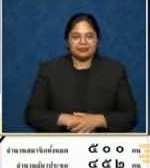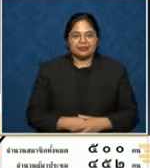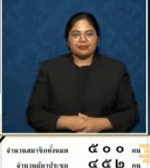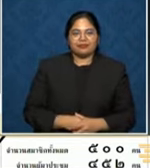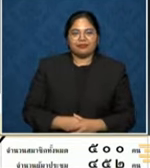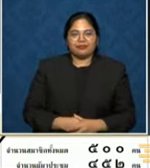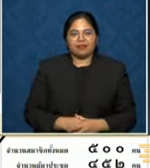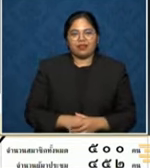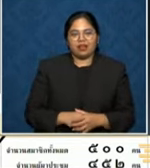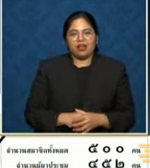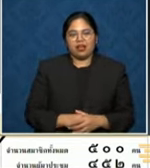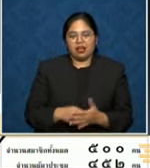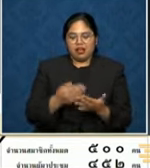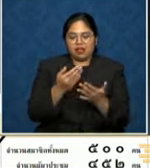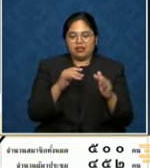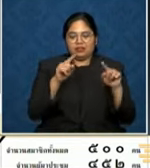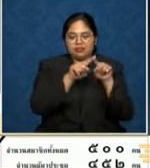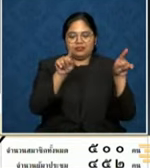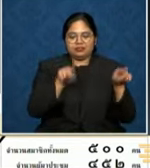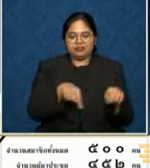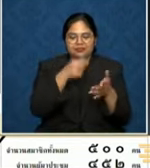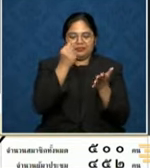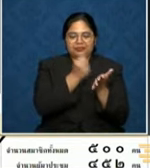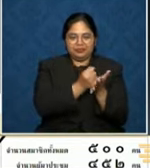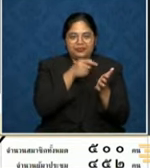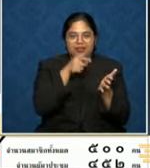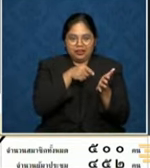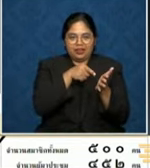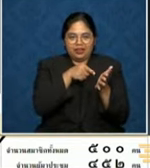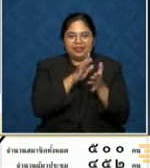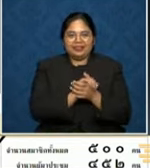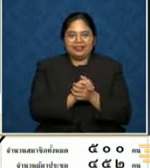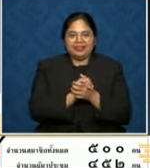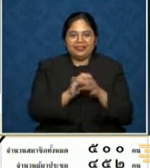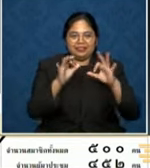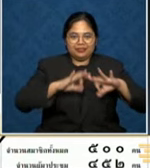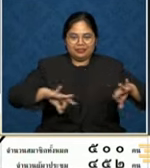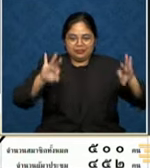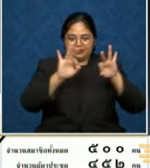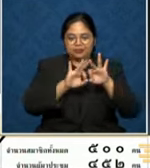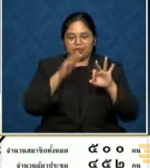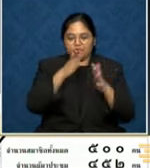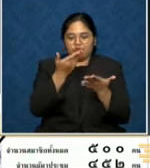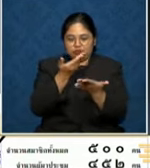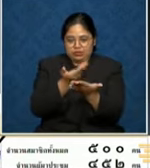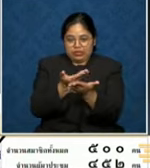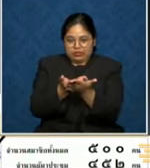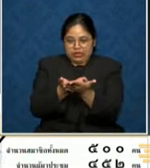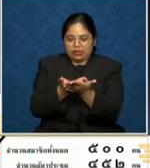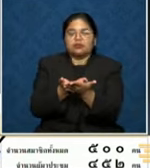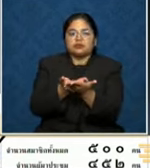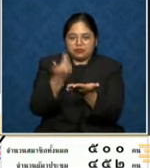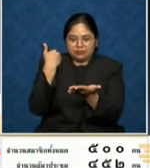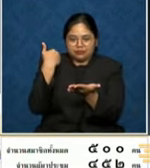ลค่าจากสปก. 4.1 นะครับให้นะครับมีมูลค่าในเรื่องอะไรบ้างล่ะ